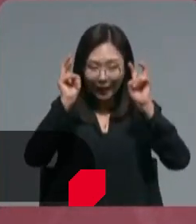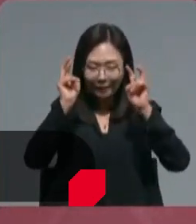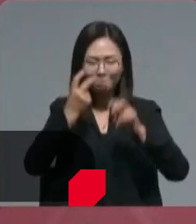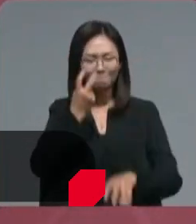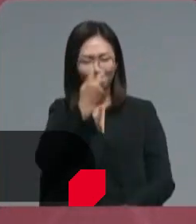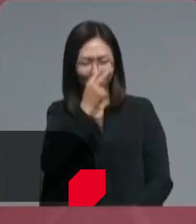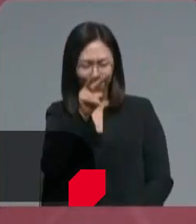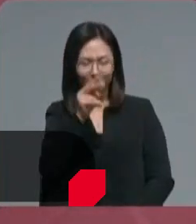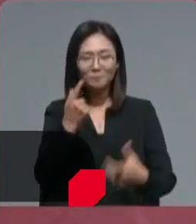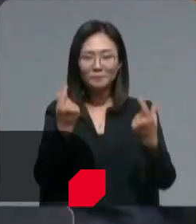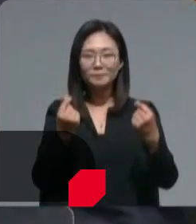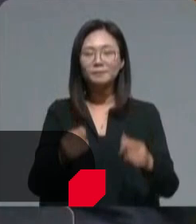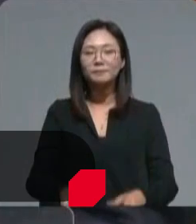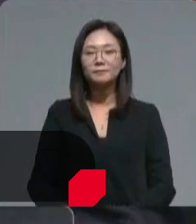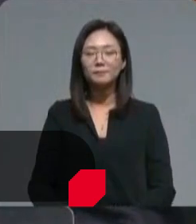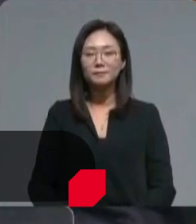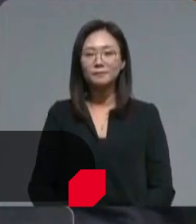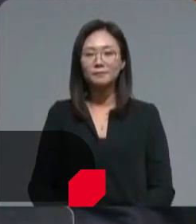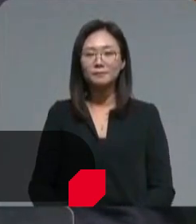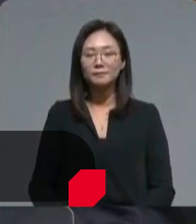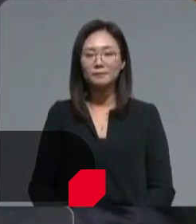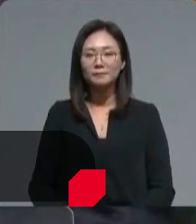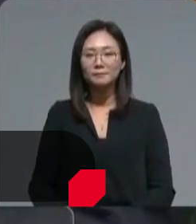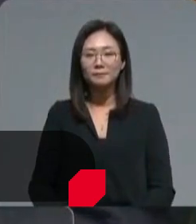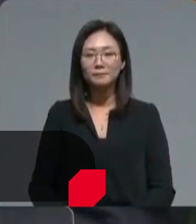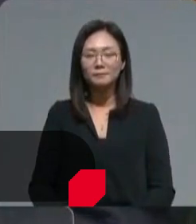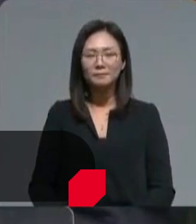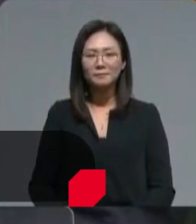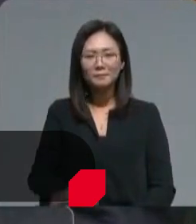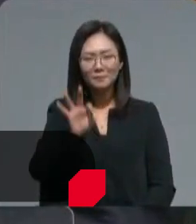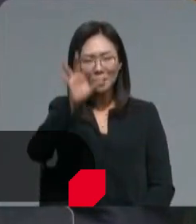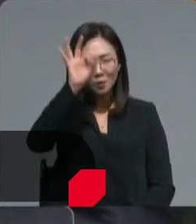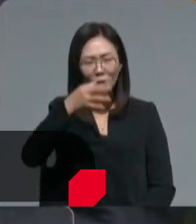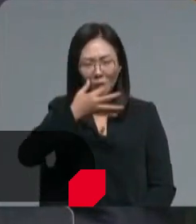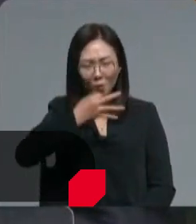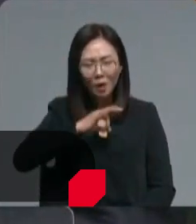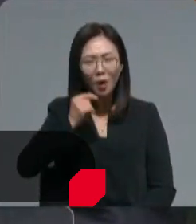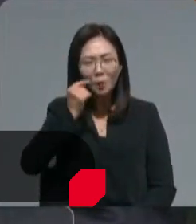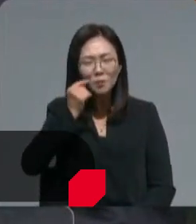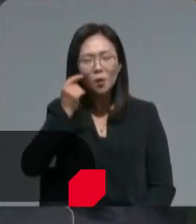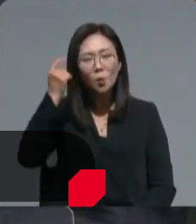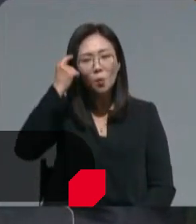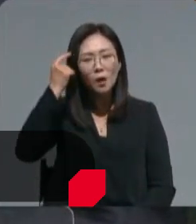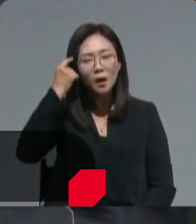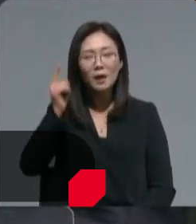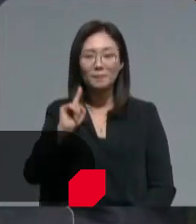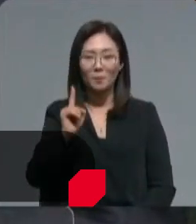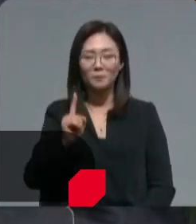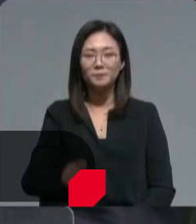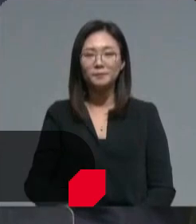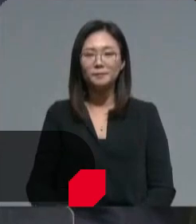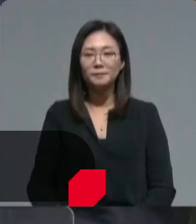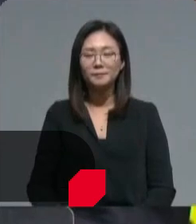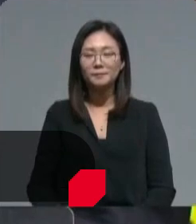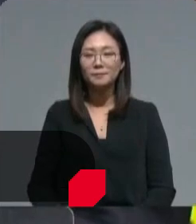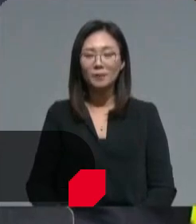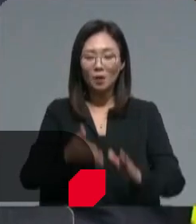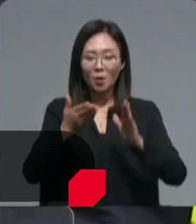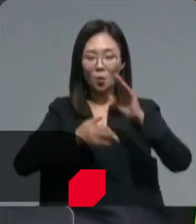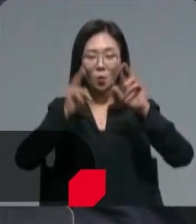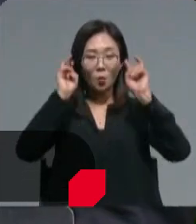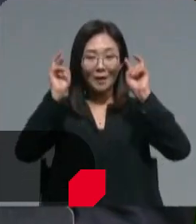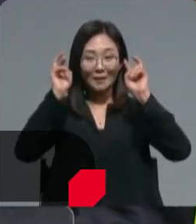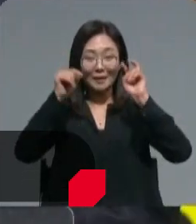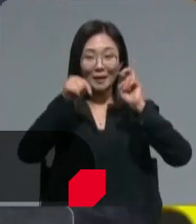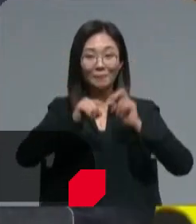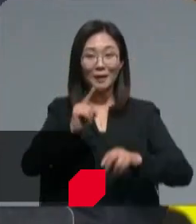점이 있다고 저는 봅니다. 근데 그게 그렇게 저는 안 될 거라고 봅니다. 왜 그러냐면 여러 가지 공기업이라는